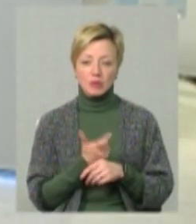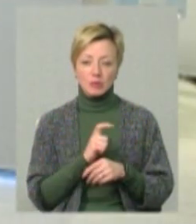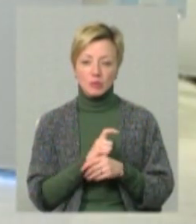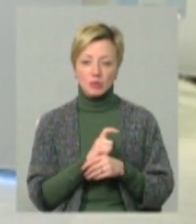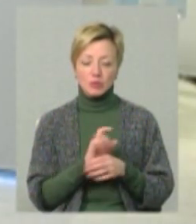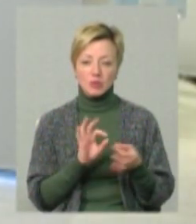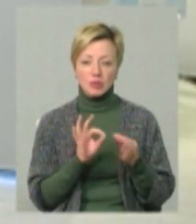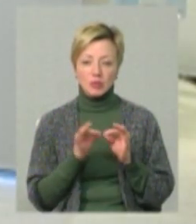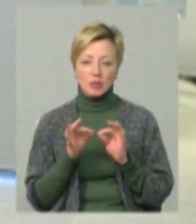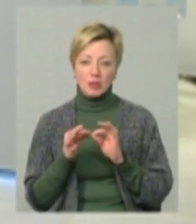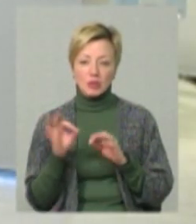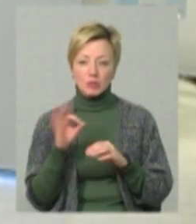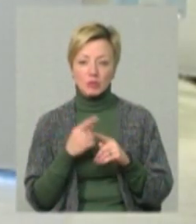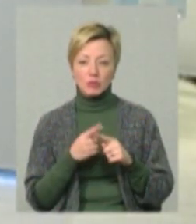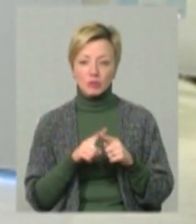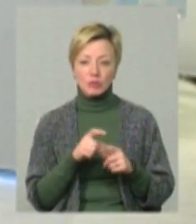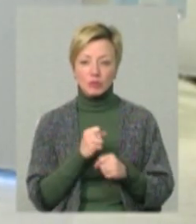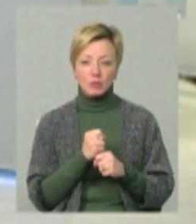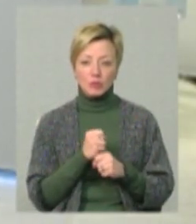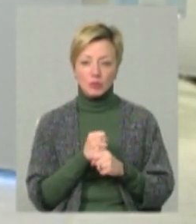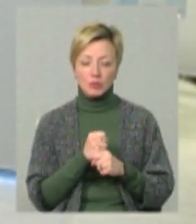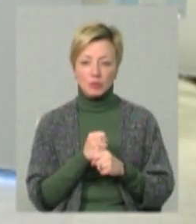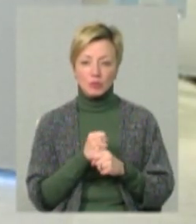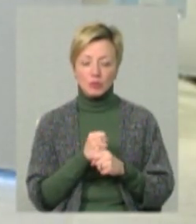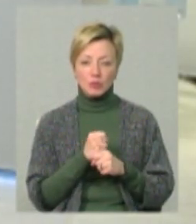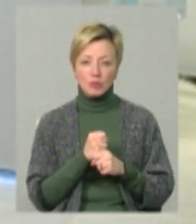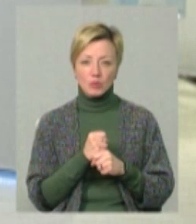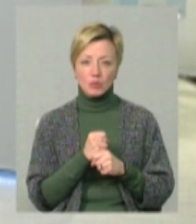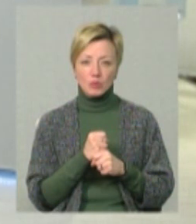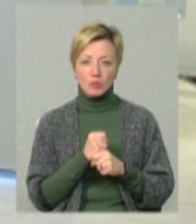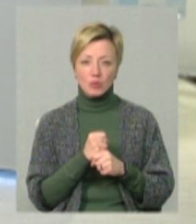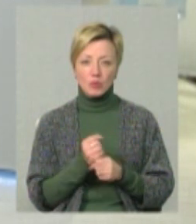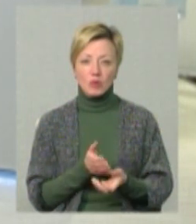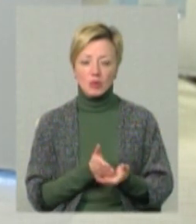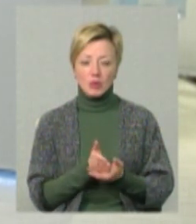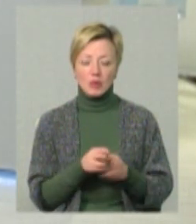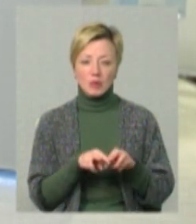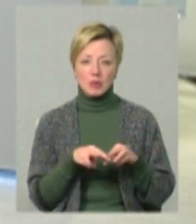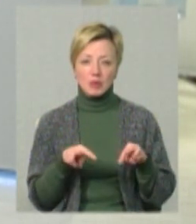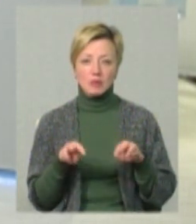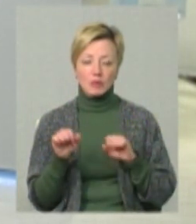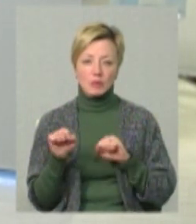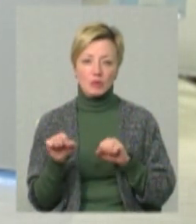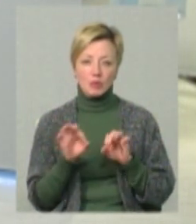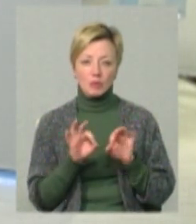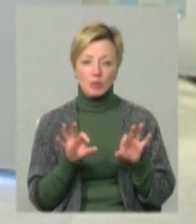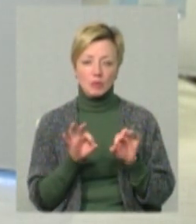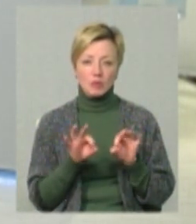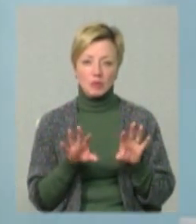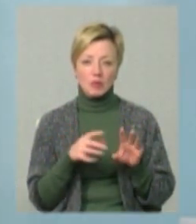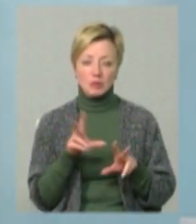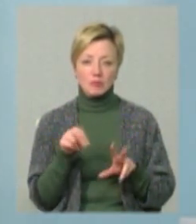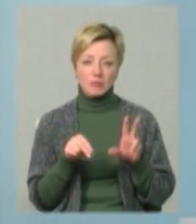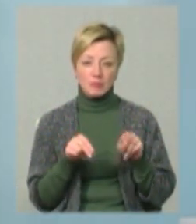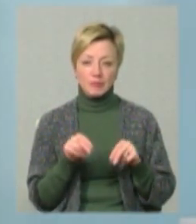більш детально про цю саме роботу по лінії Міністерства оборони прокоментувати. Ми теж на